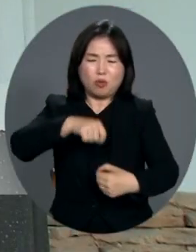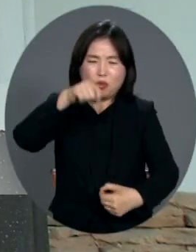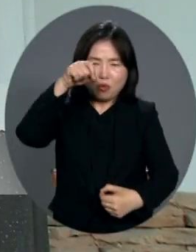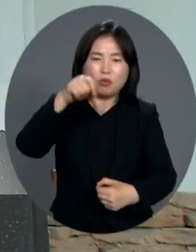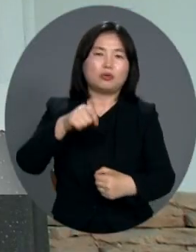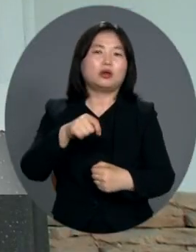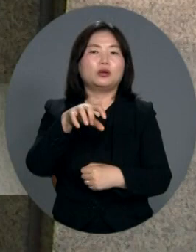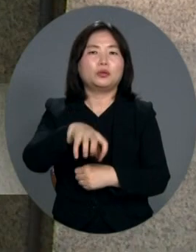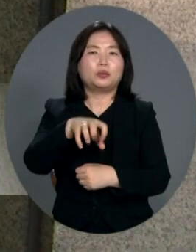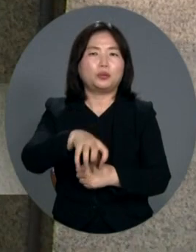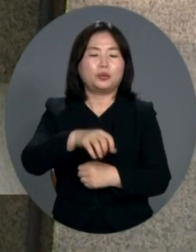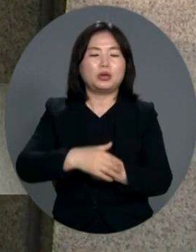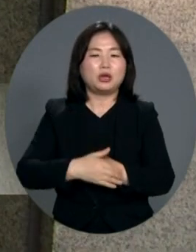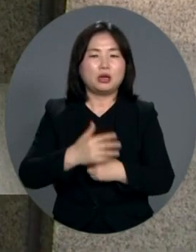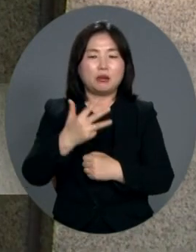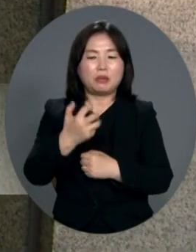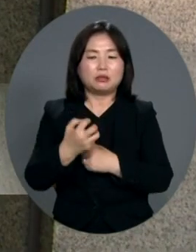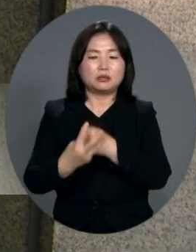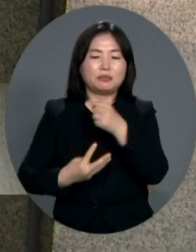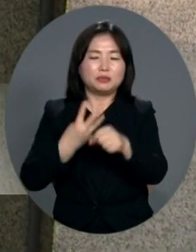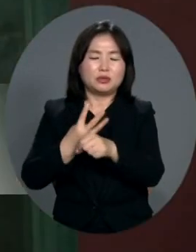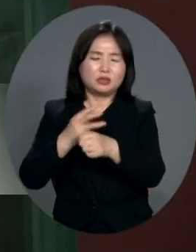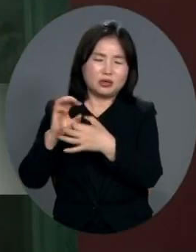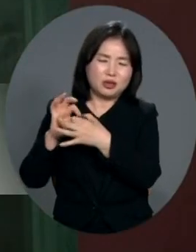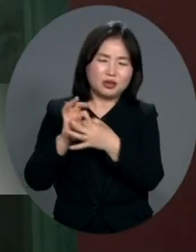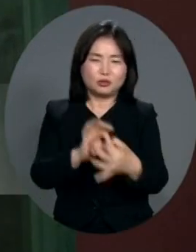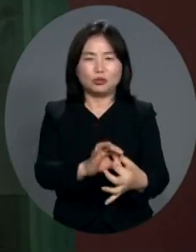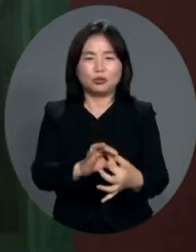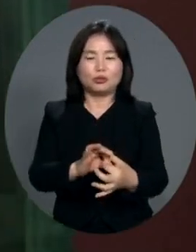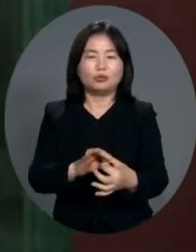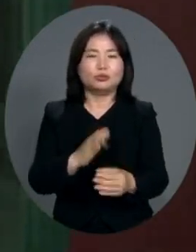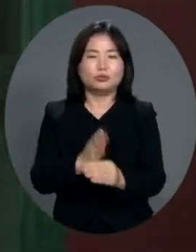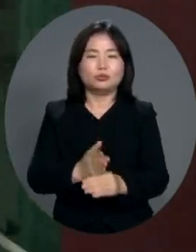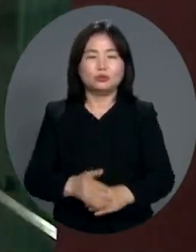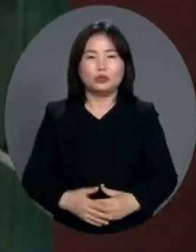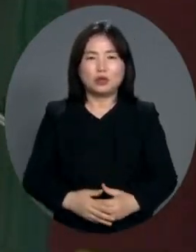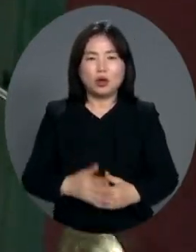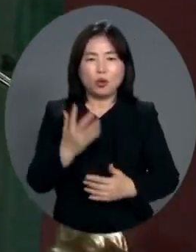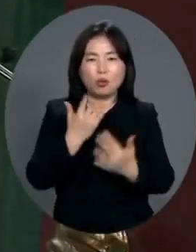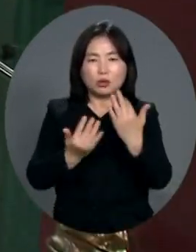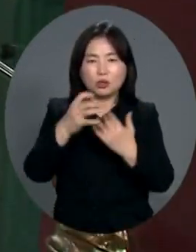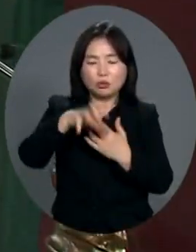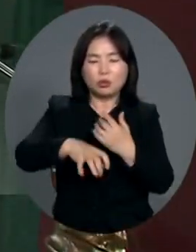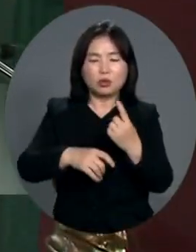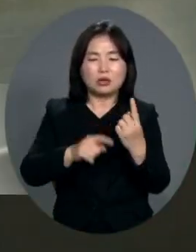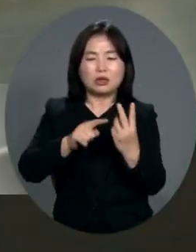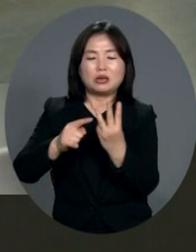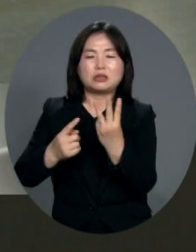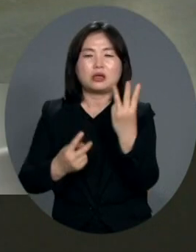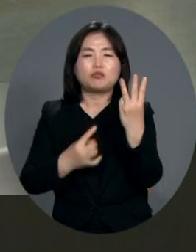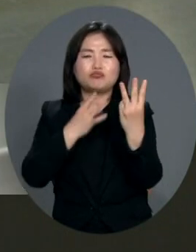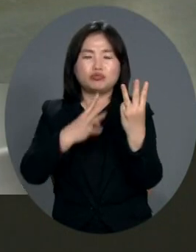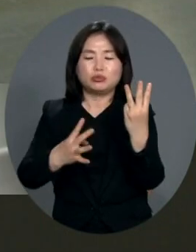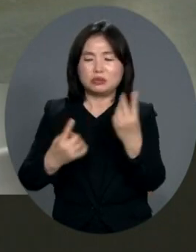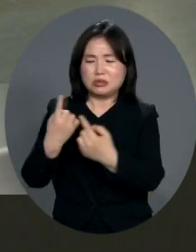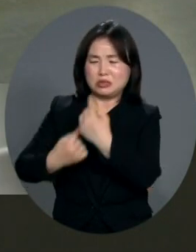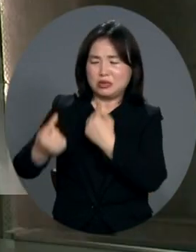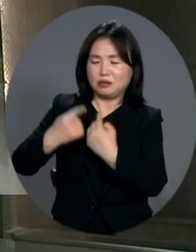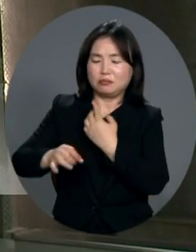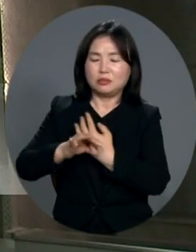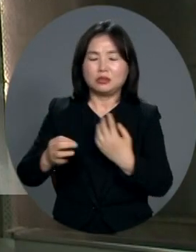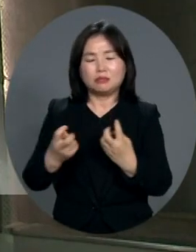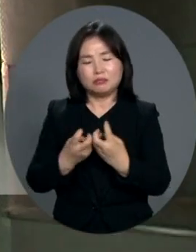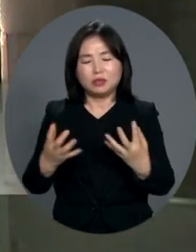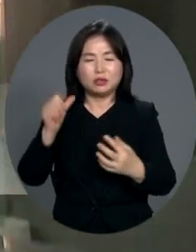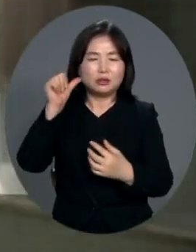오래된 화장장이라는 타이틀을 달고 83년째 가동 중입니다. 화장로도 3기에 불과해 수요가 몰리면 어쩔